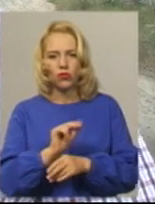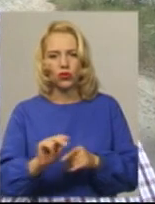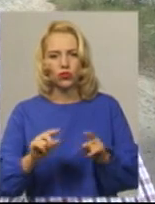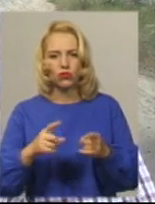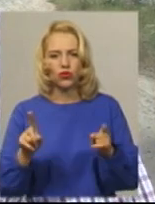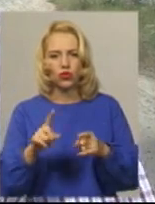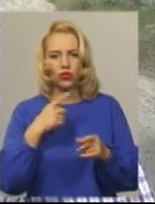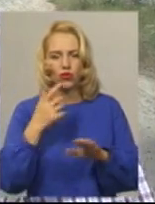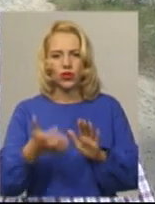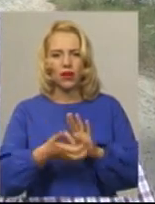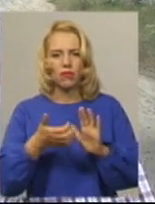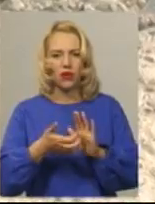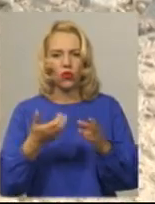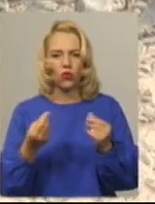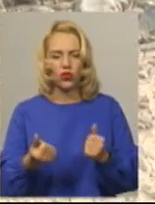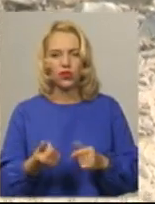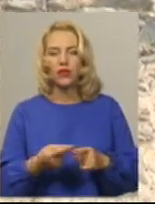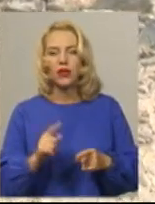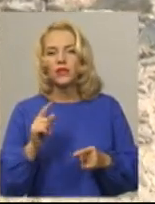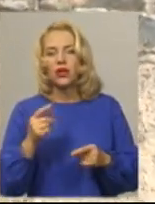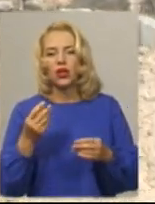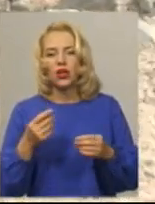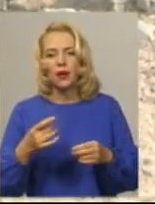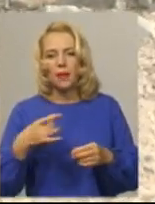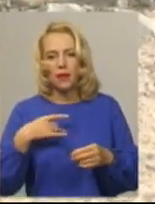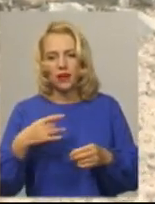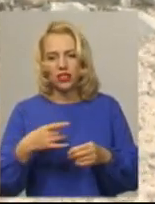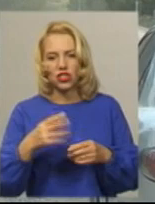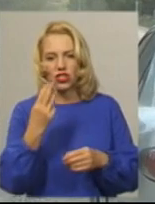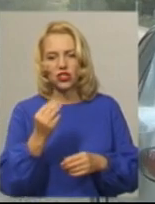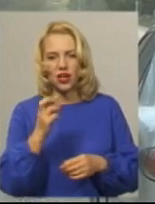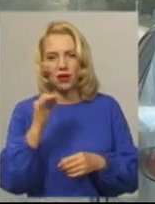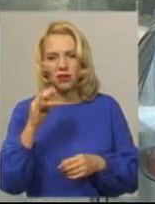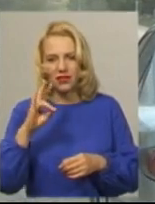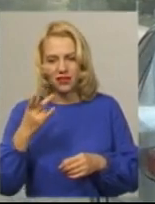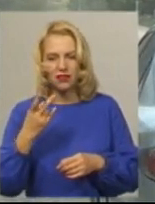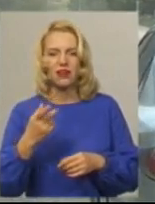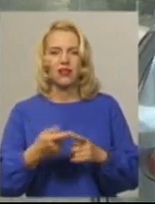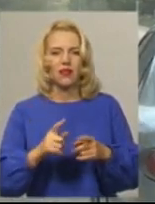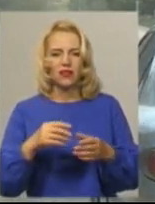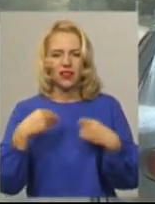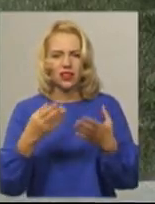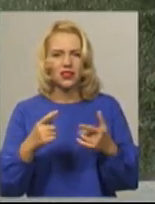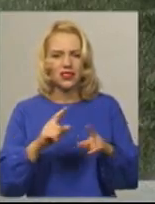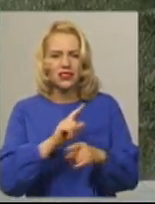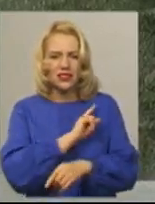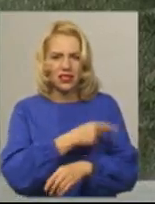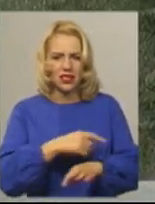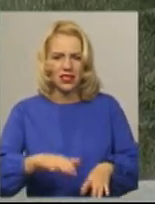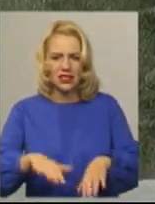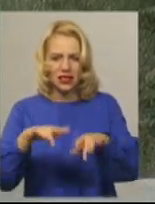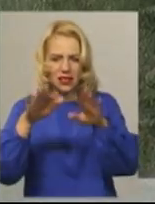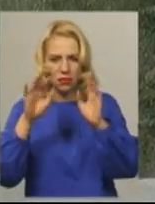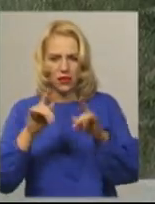кажуть, що за браком коштів. Дороги з біло-щебеневим покриттям дають сильне запилення, зазначає директор державного підприємства служби автомобільних